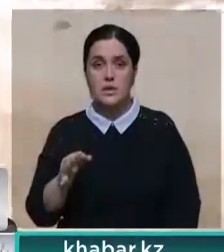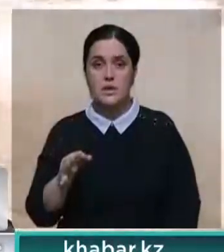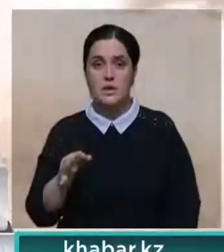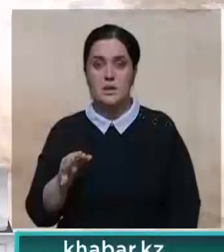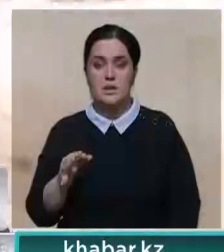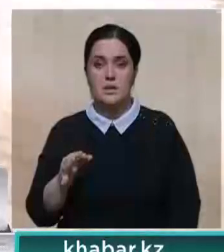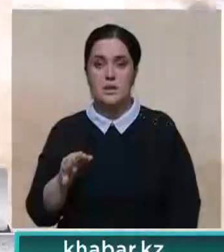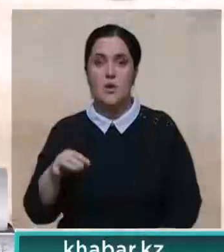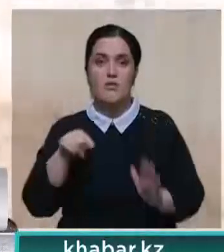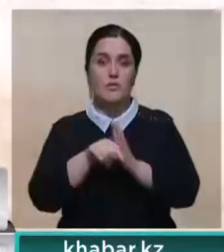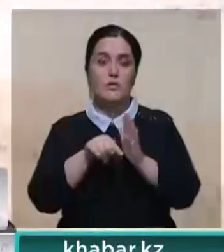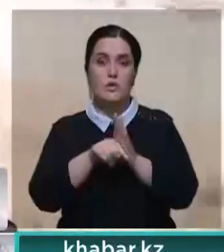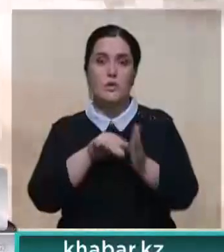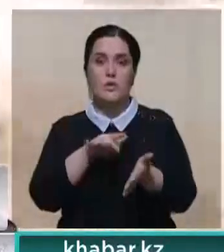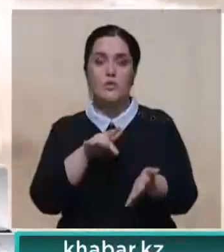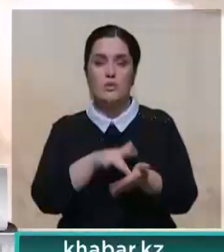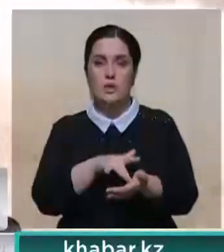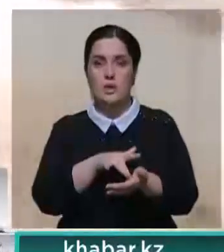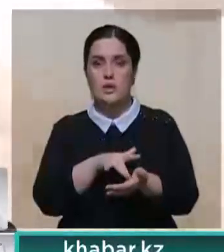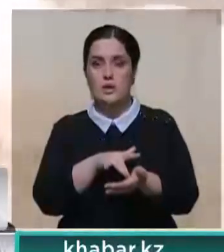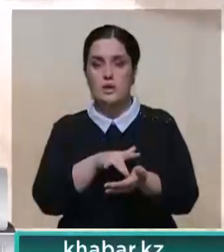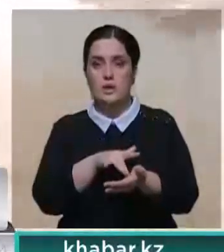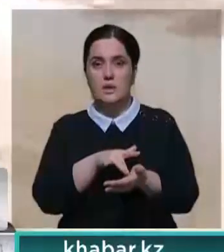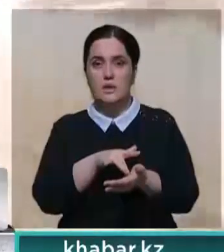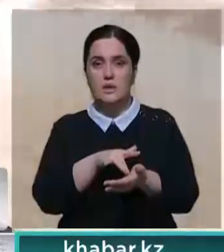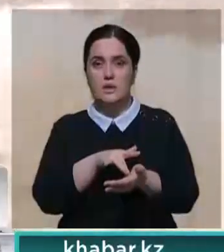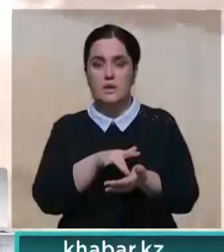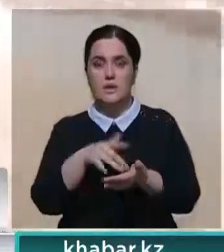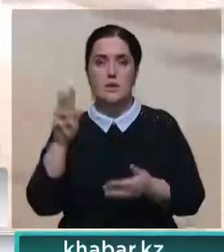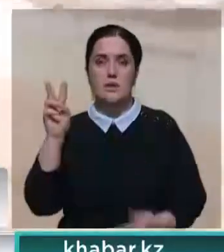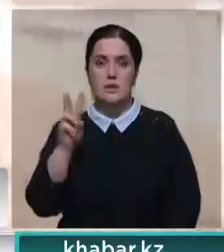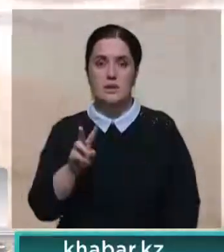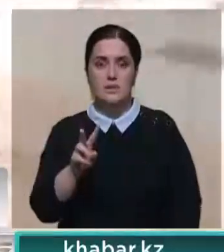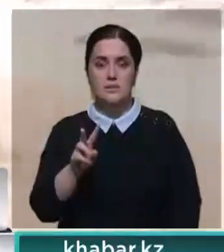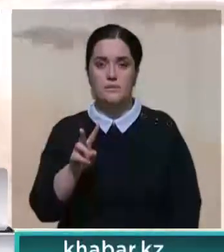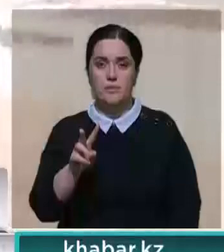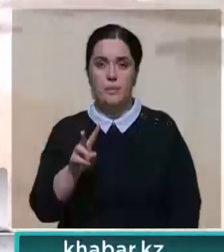пассажиров внутри города именно используют трамвай, поэтому это дает